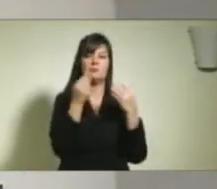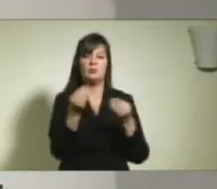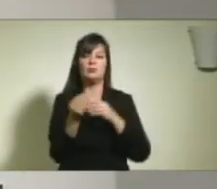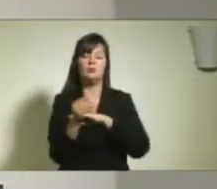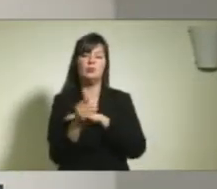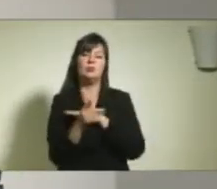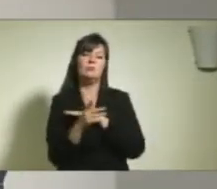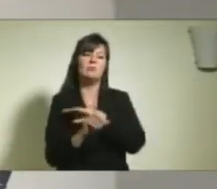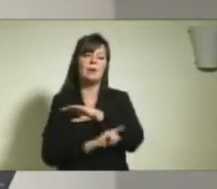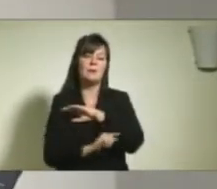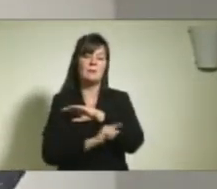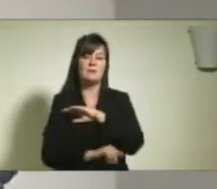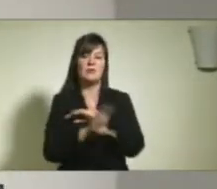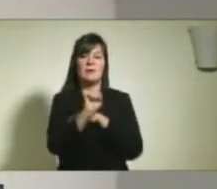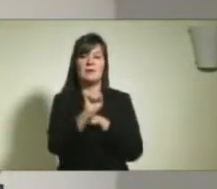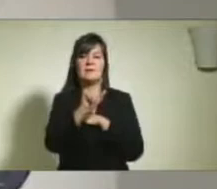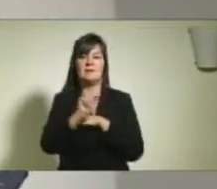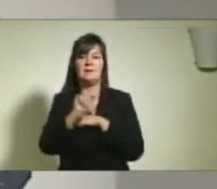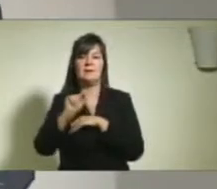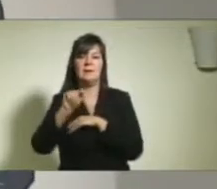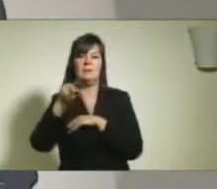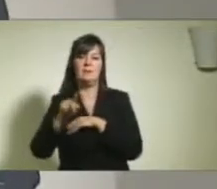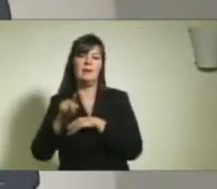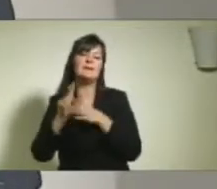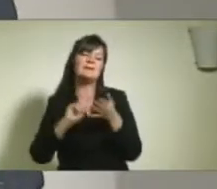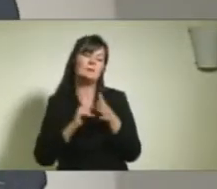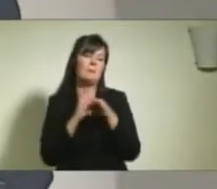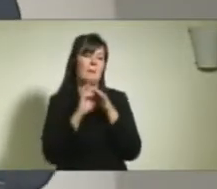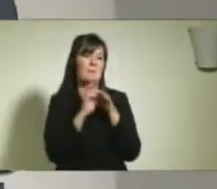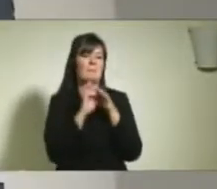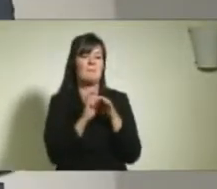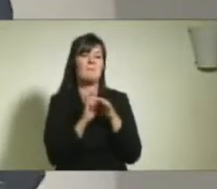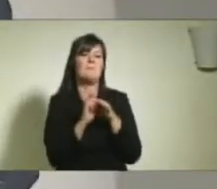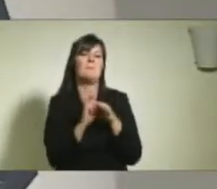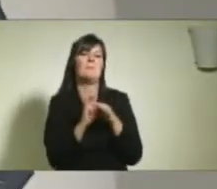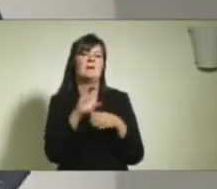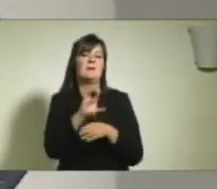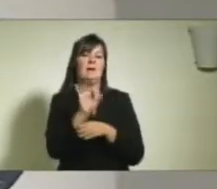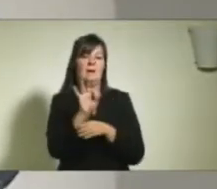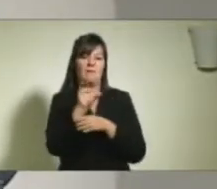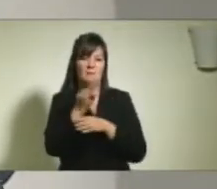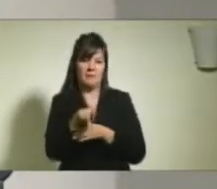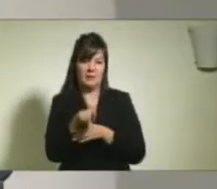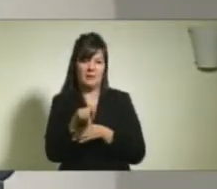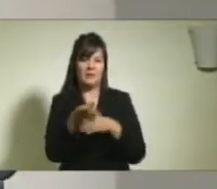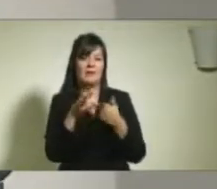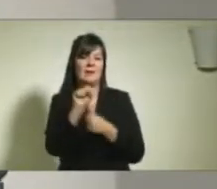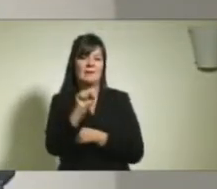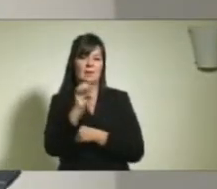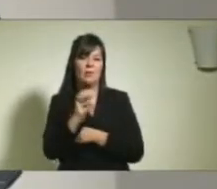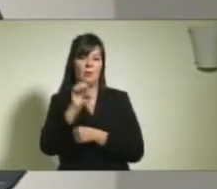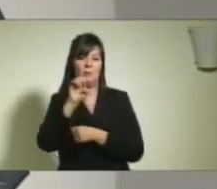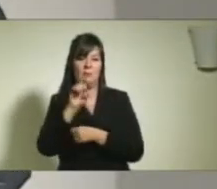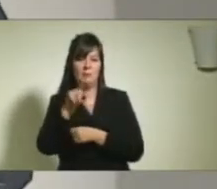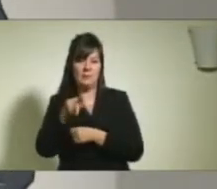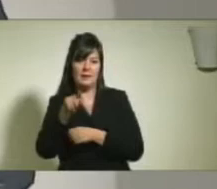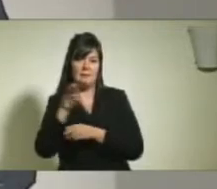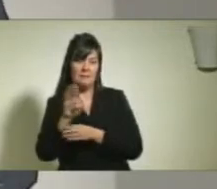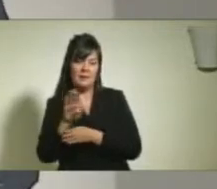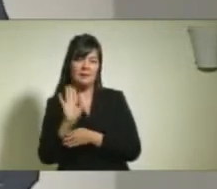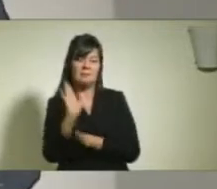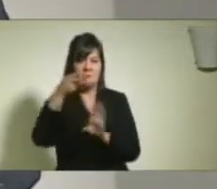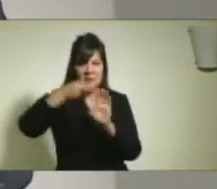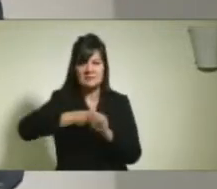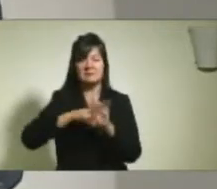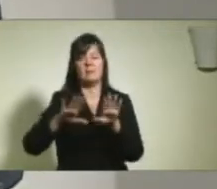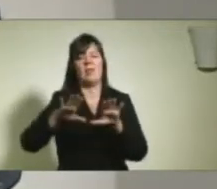du STTP, donc nos membres du SCFP et du SEPB qui ont participé activement. Je